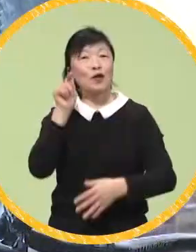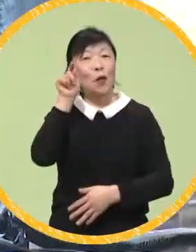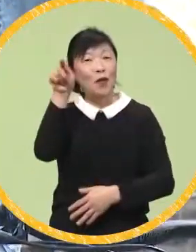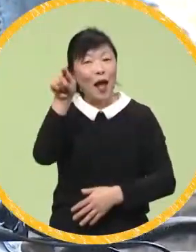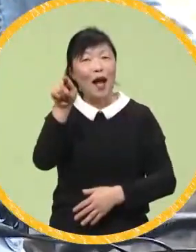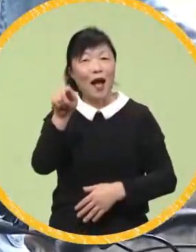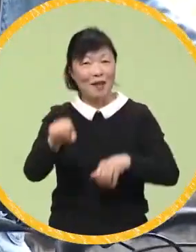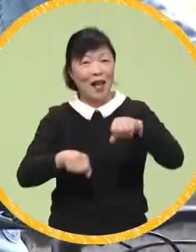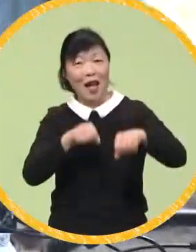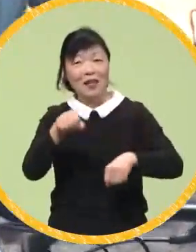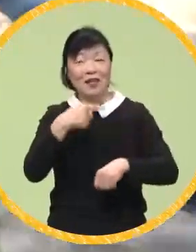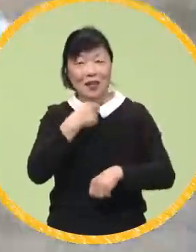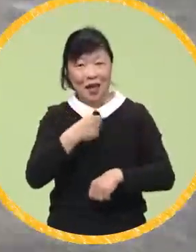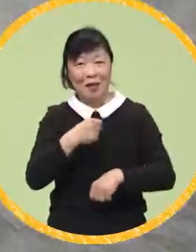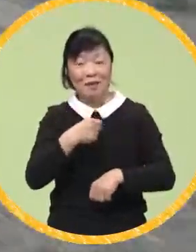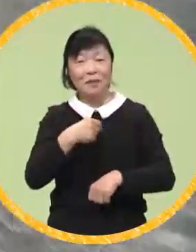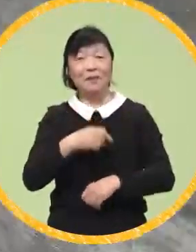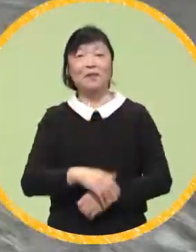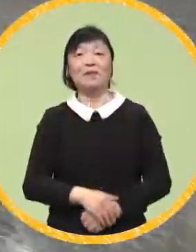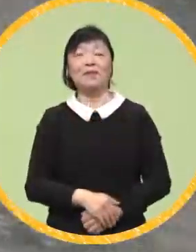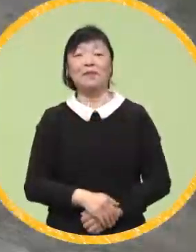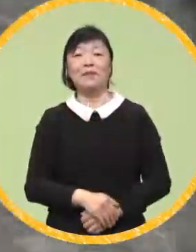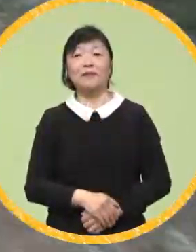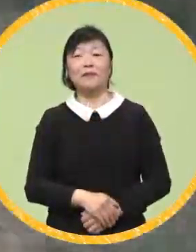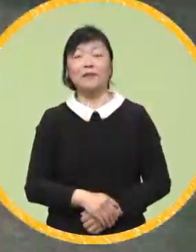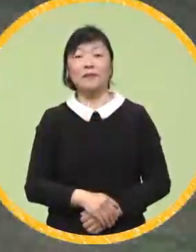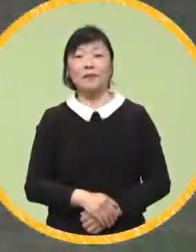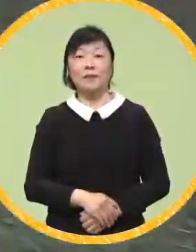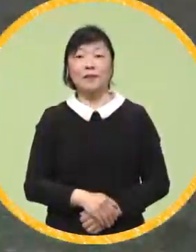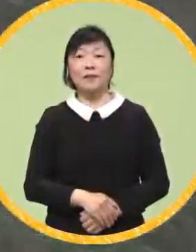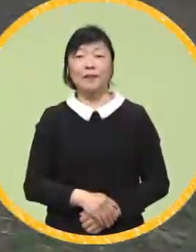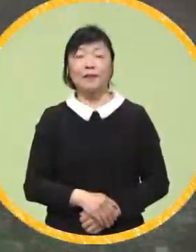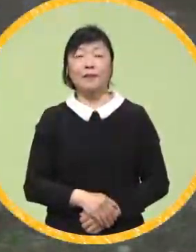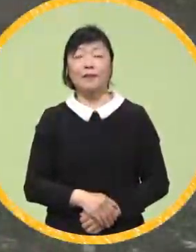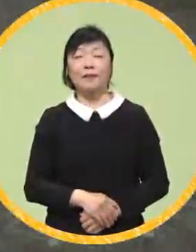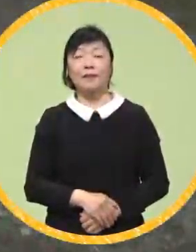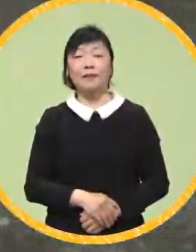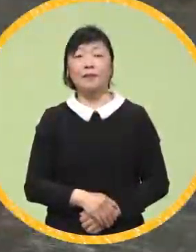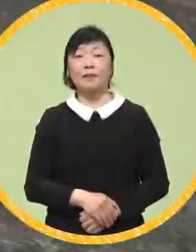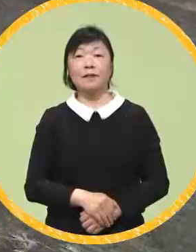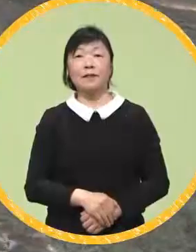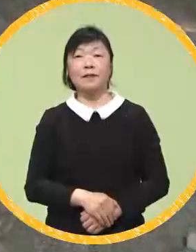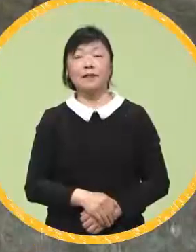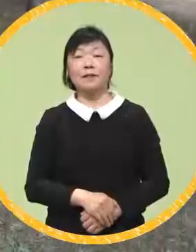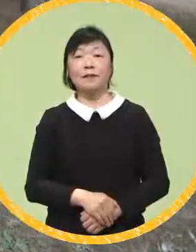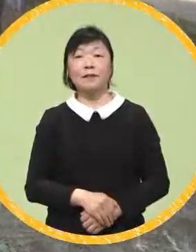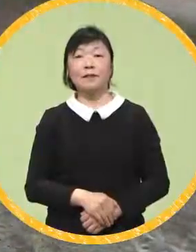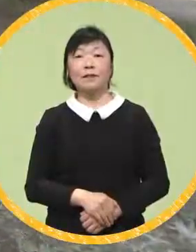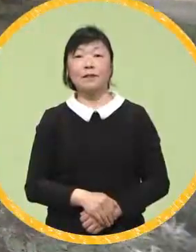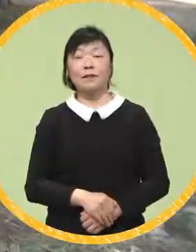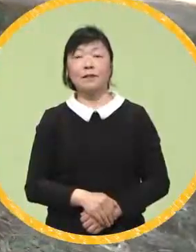はいよろしくお願います会いしましょういやーだんじりリーフがいいやんっ